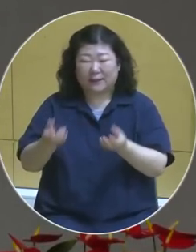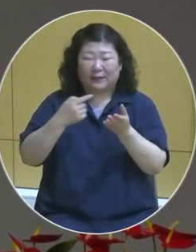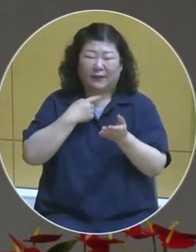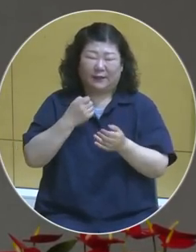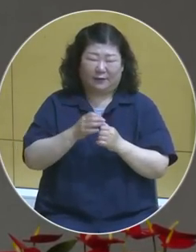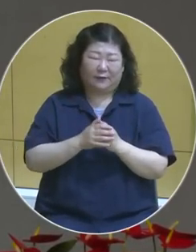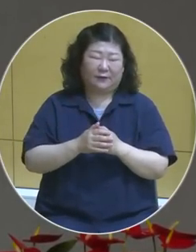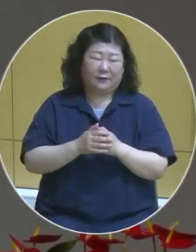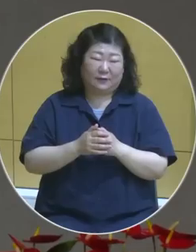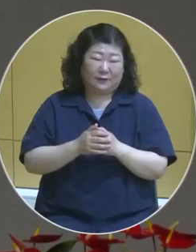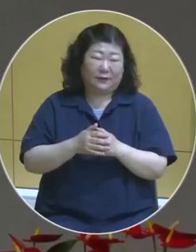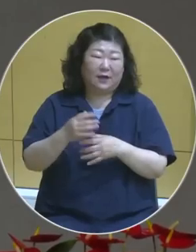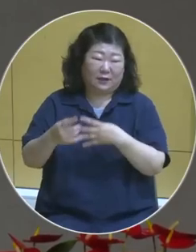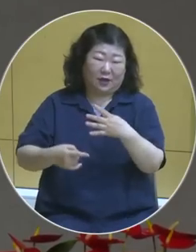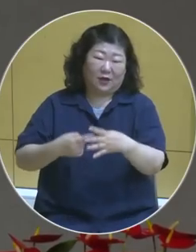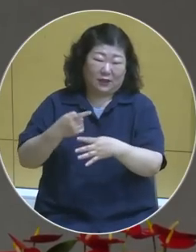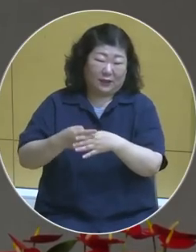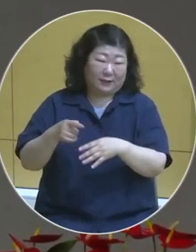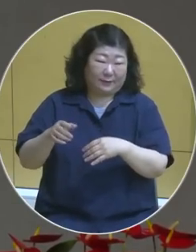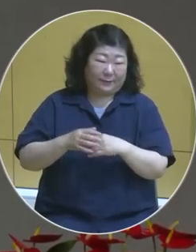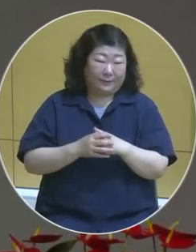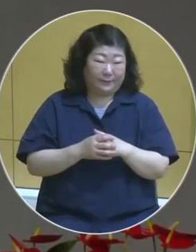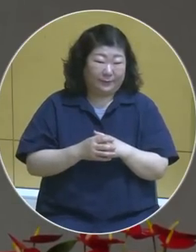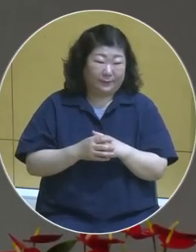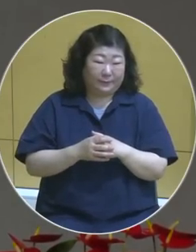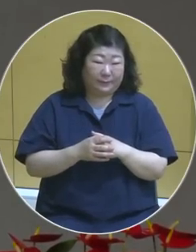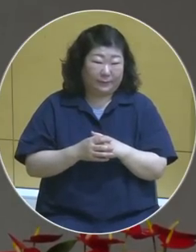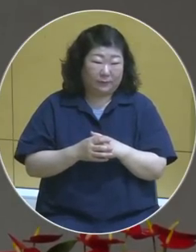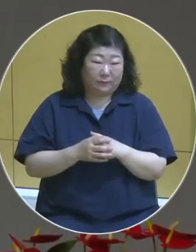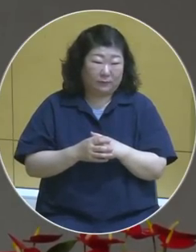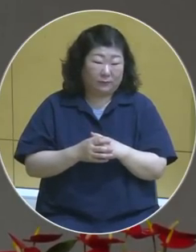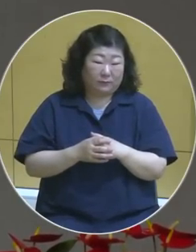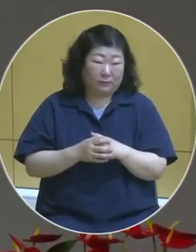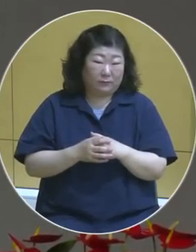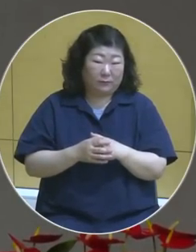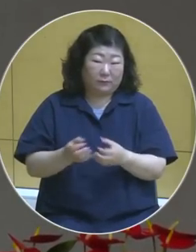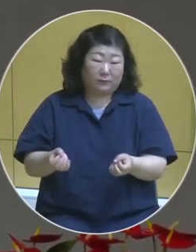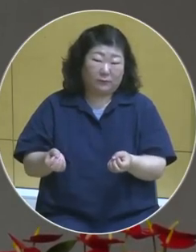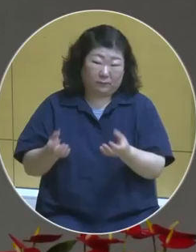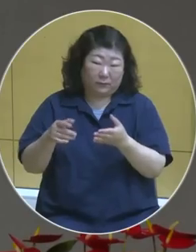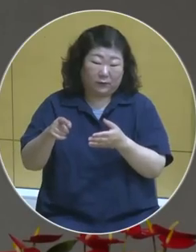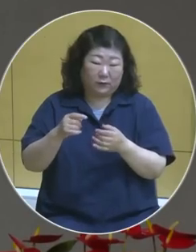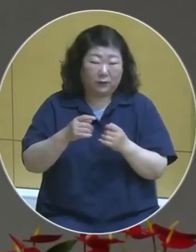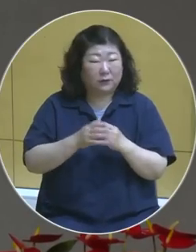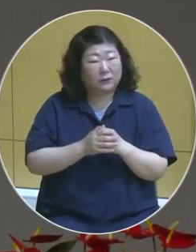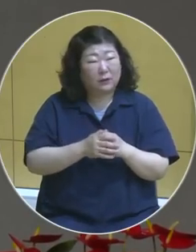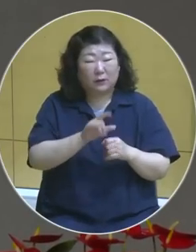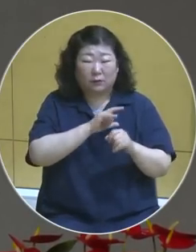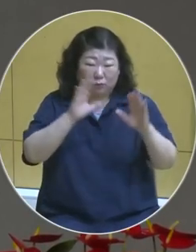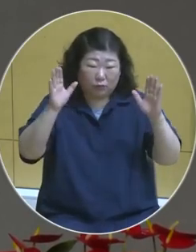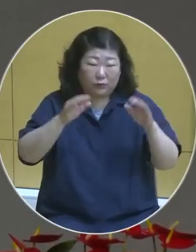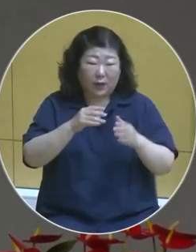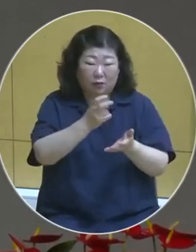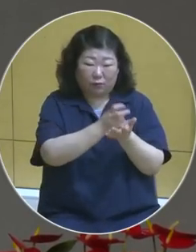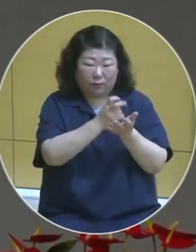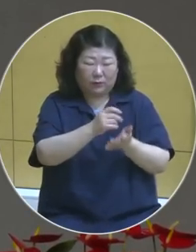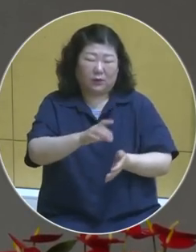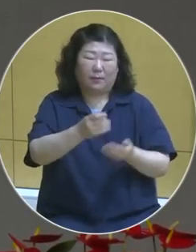그런 절기이기도 하고 또 모세의 율법을 처음 받았던 그런 날이기도 하고 그리고 또